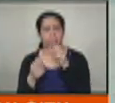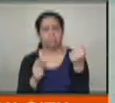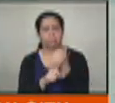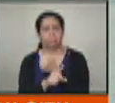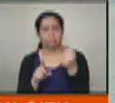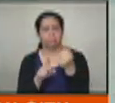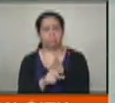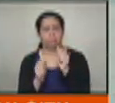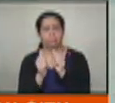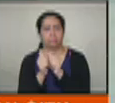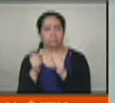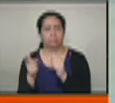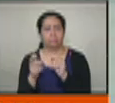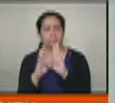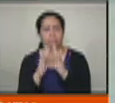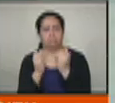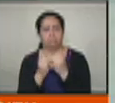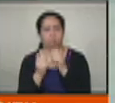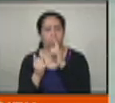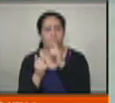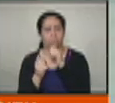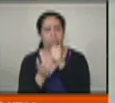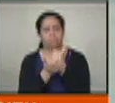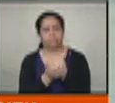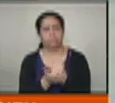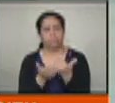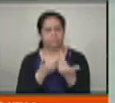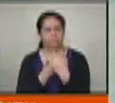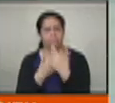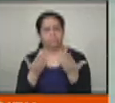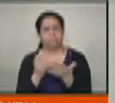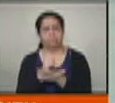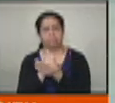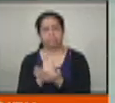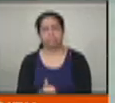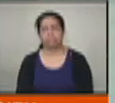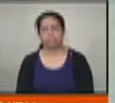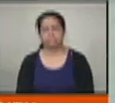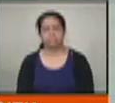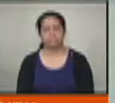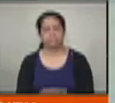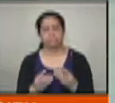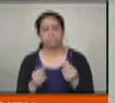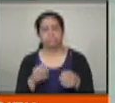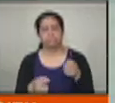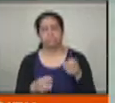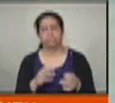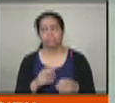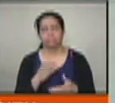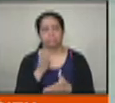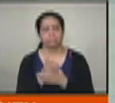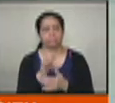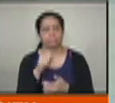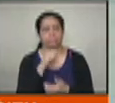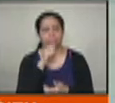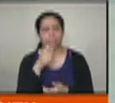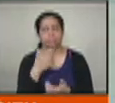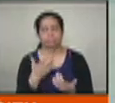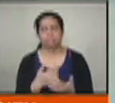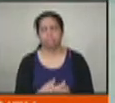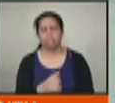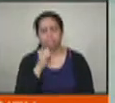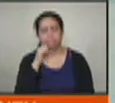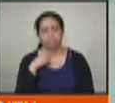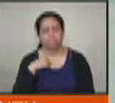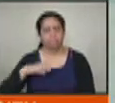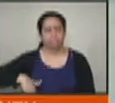nambugbog pati doon sa mga taga-barangay na hindi po umaksyon, pumunta po kayo rito, tutulungan po namin kayo para makakuha ng ustisya ninyo. Pupunta nga po ako dyan. Bilang po ako na ano ka